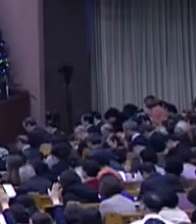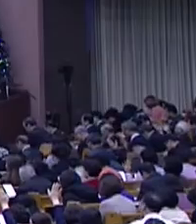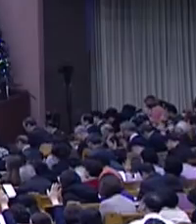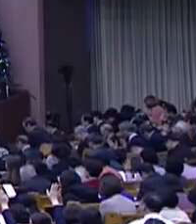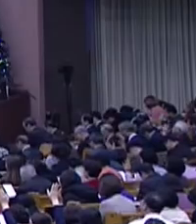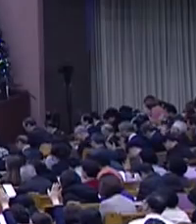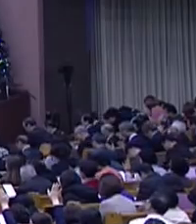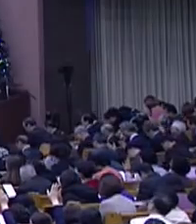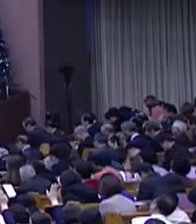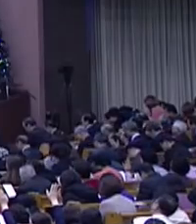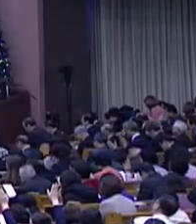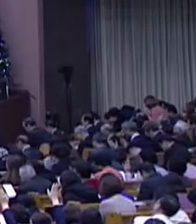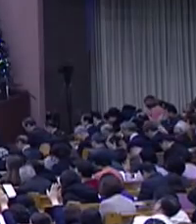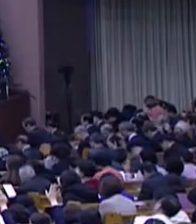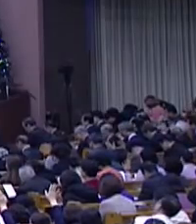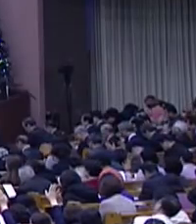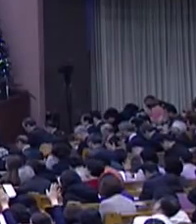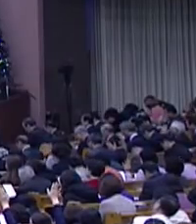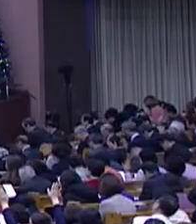하산이 마이야